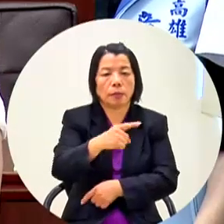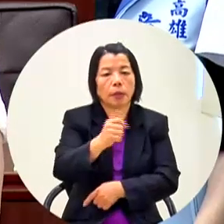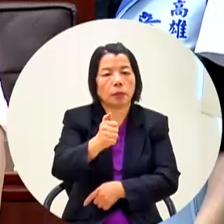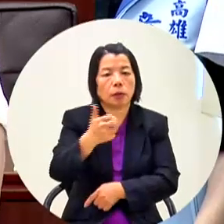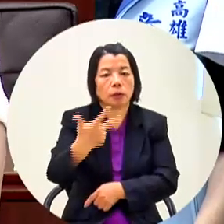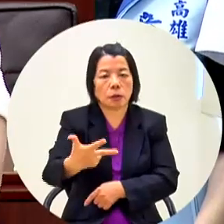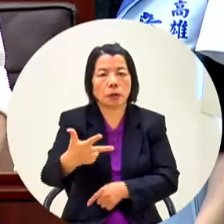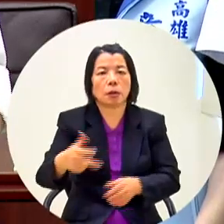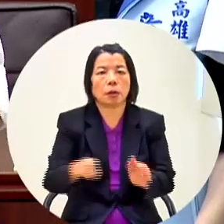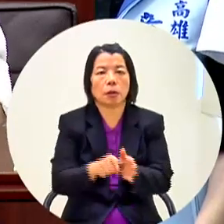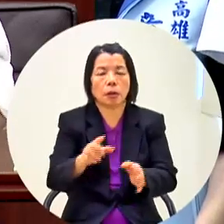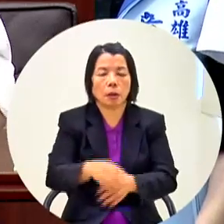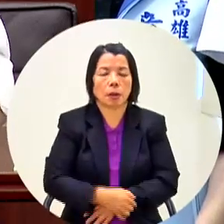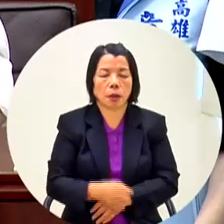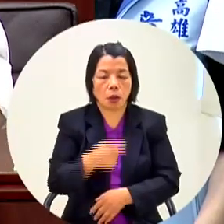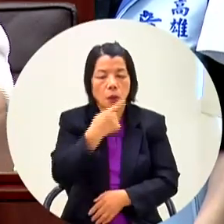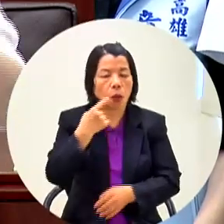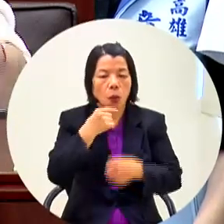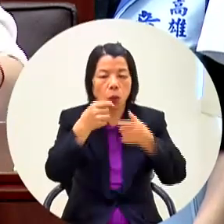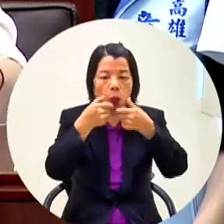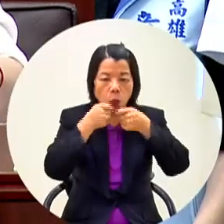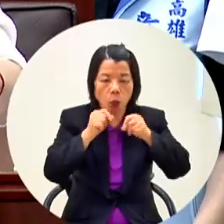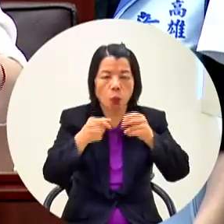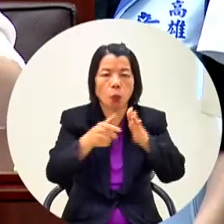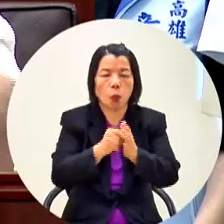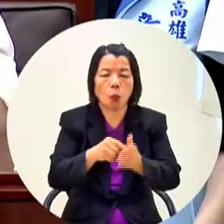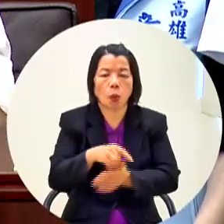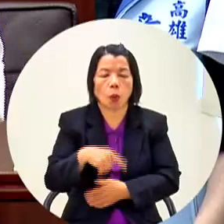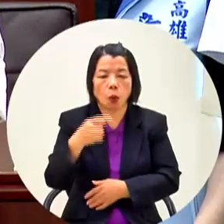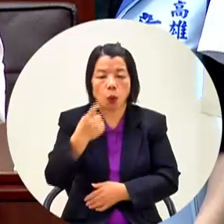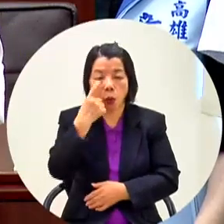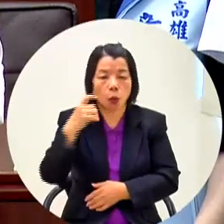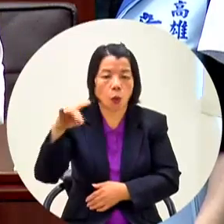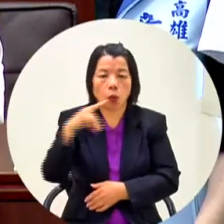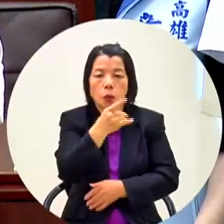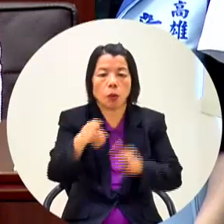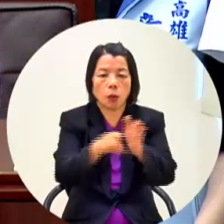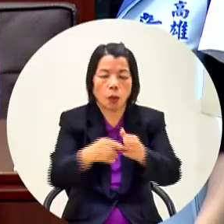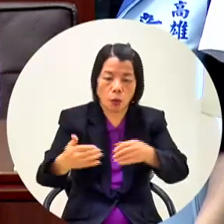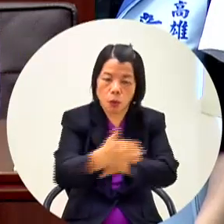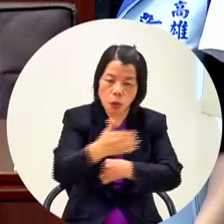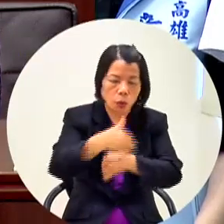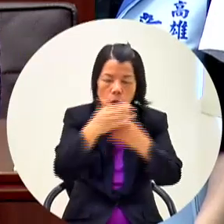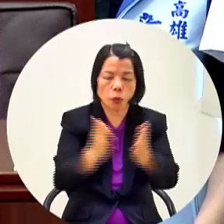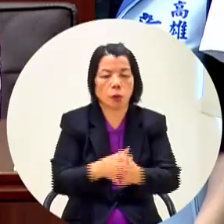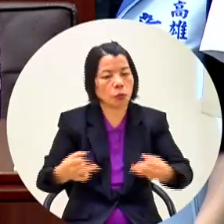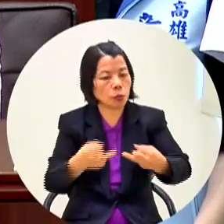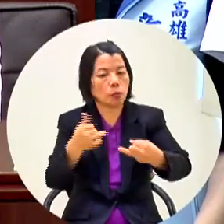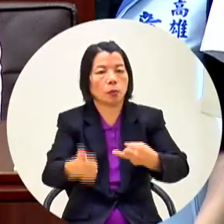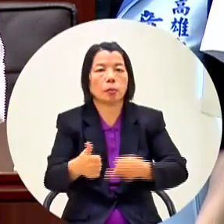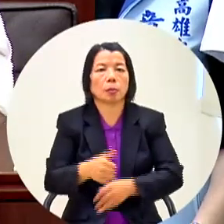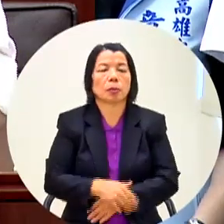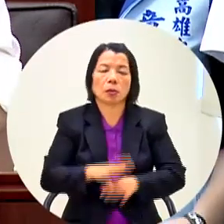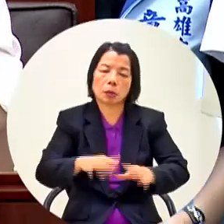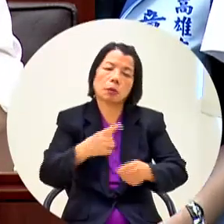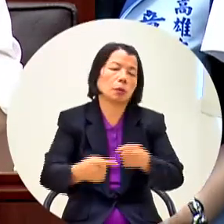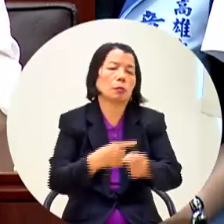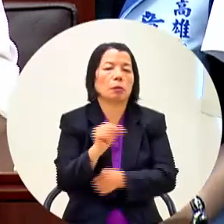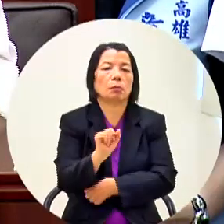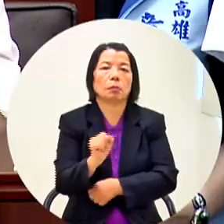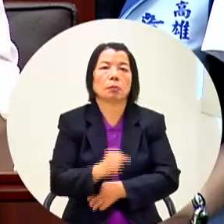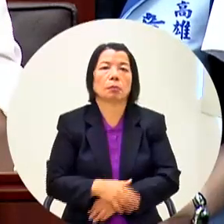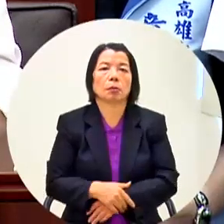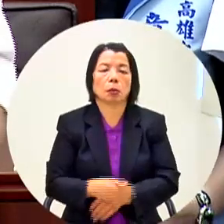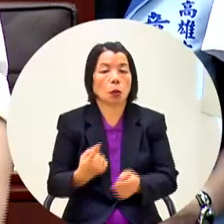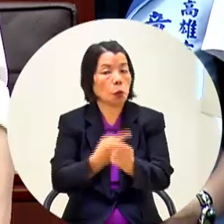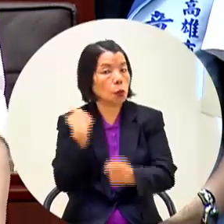凤梨、玉荷包各方面销路都相当不错，鱼也销路得非常好。可是今年没有办法，没有办法像去